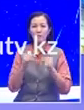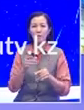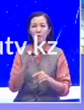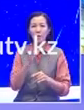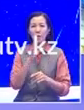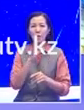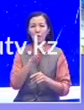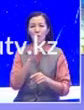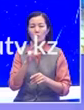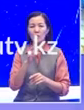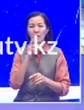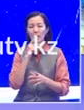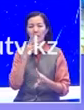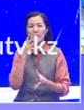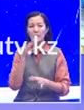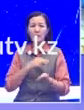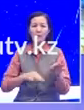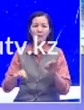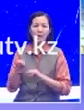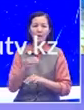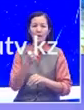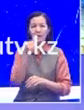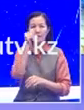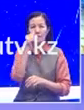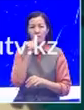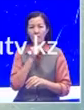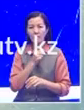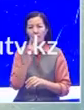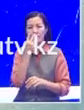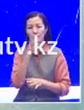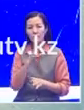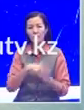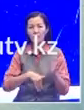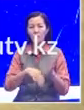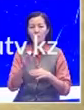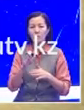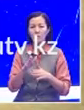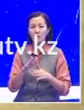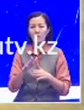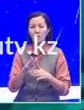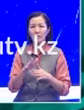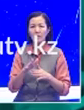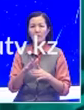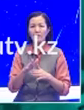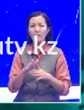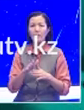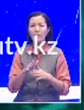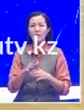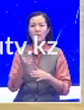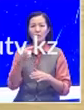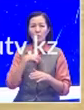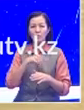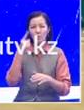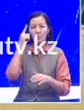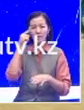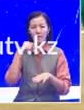огромную популярность и в Казахстане. В течение месяца возглавляет топ просмотров. Однако на неокрепшие умы он действует отрицательно,